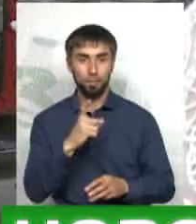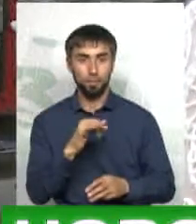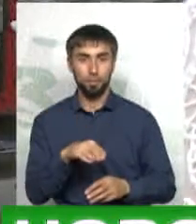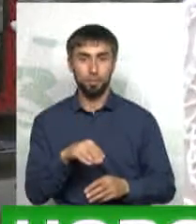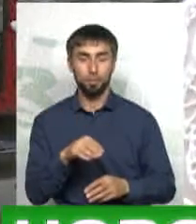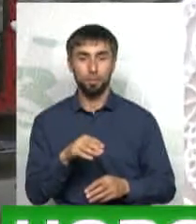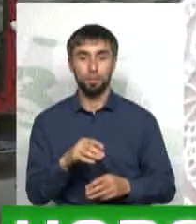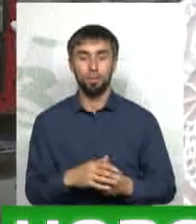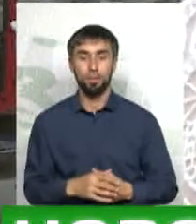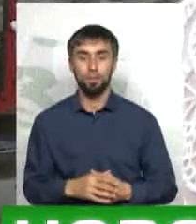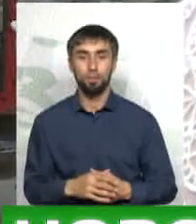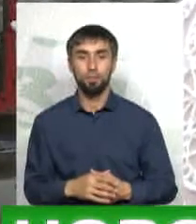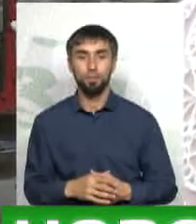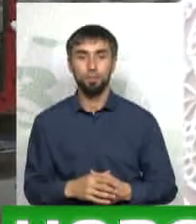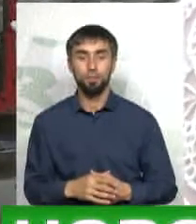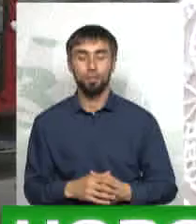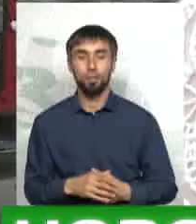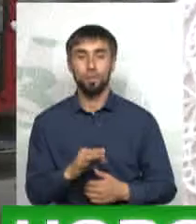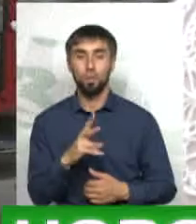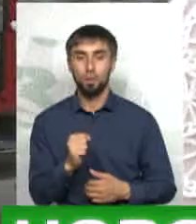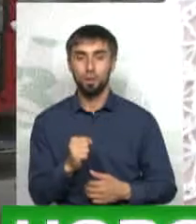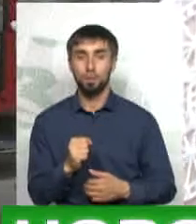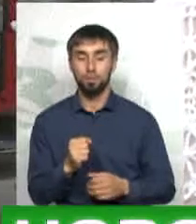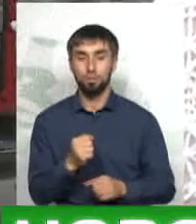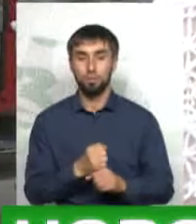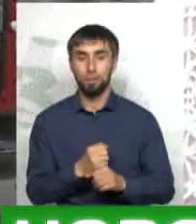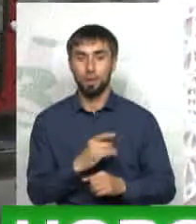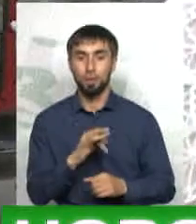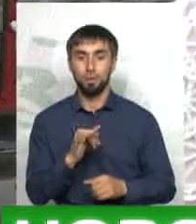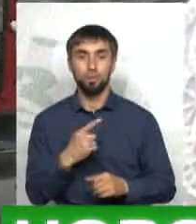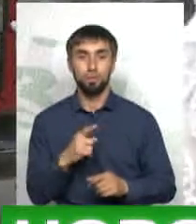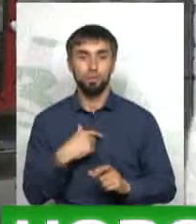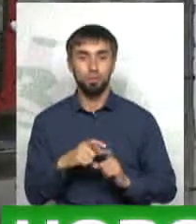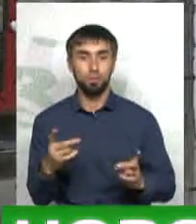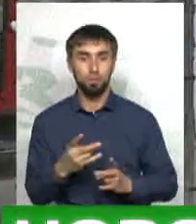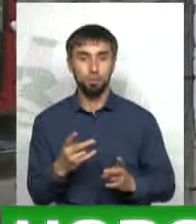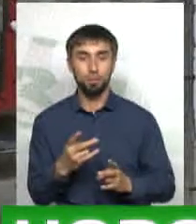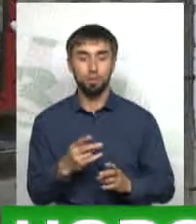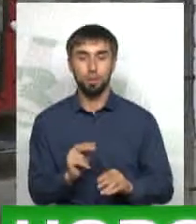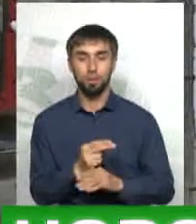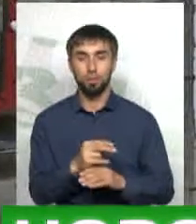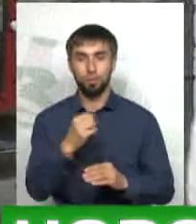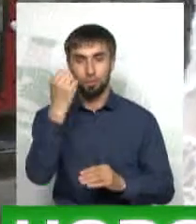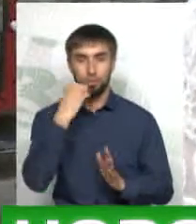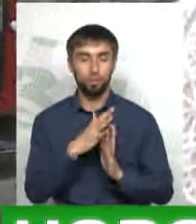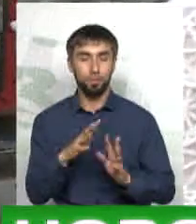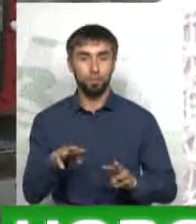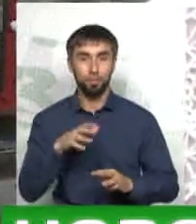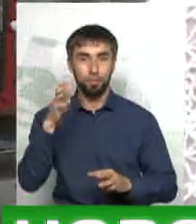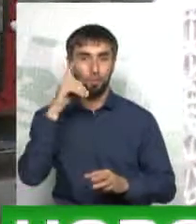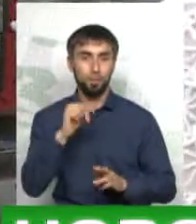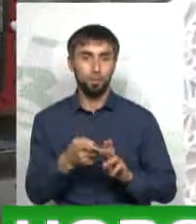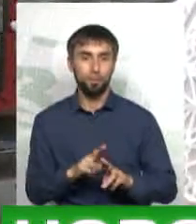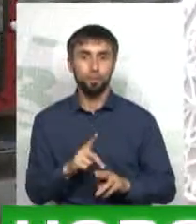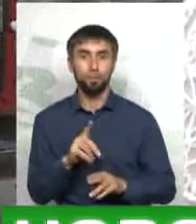Она провела анализ и сделала вывод, что да, действительно, школа наша нуждается. Огромное, конечно, спасибо Министерству образования за это,